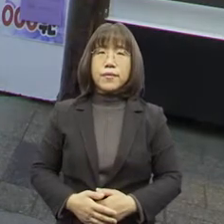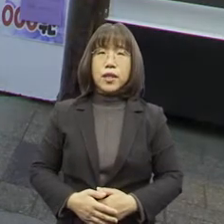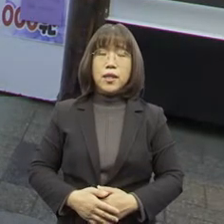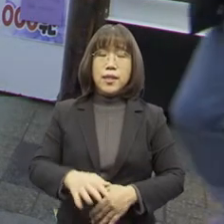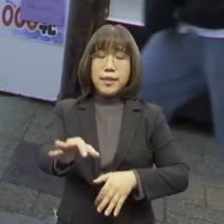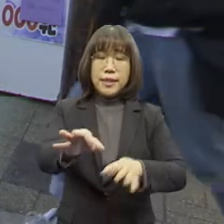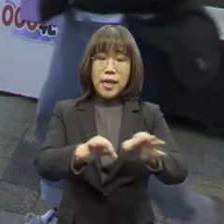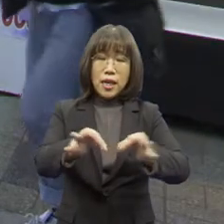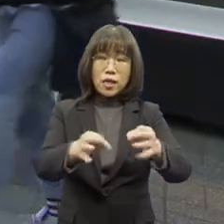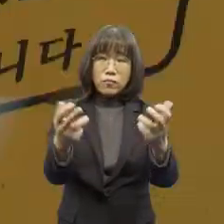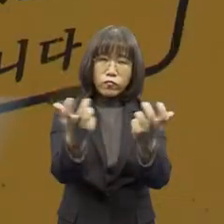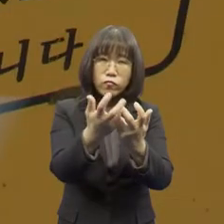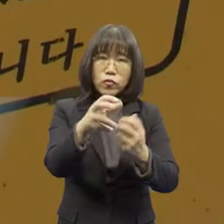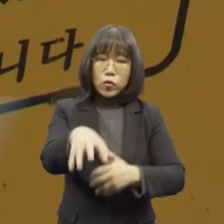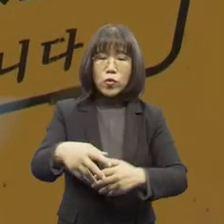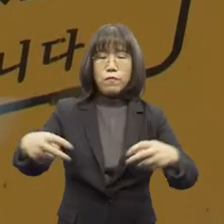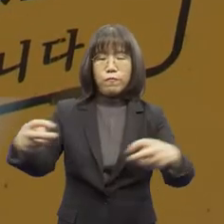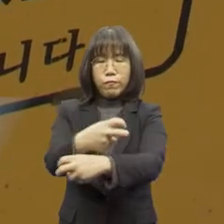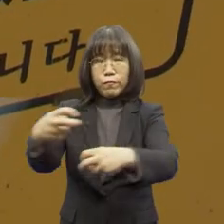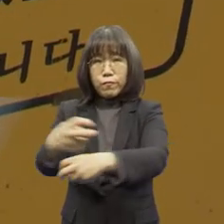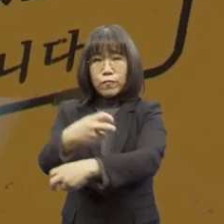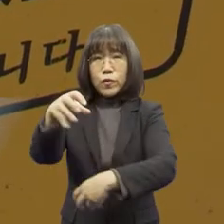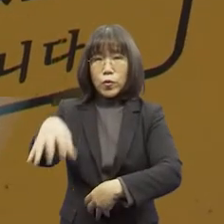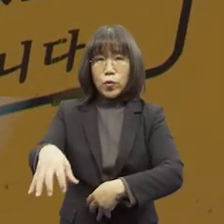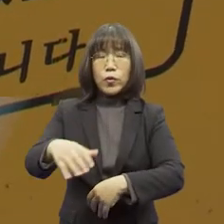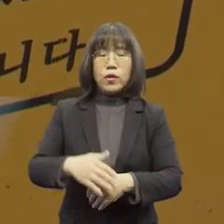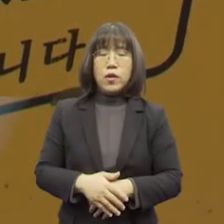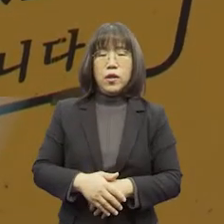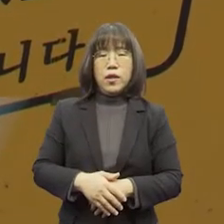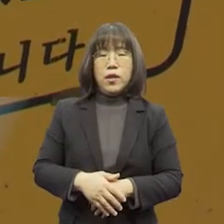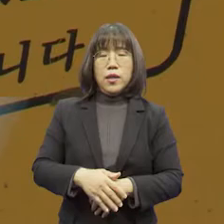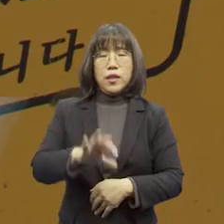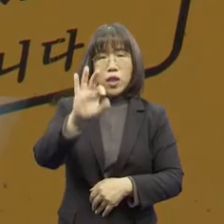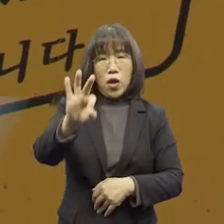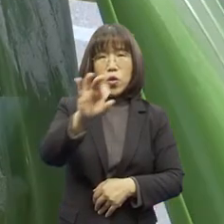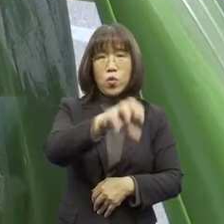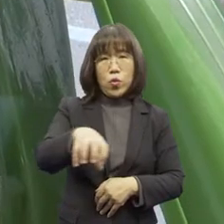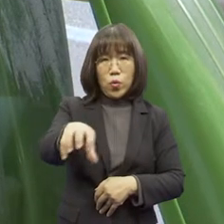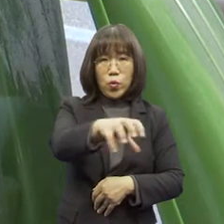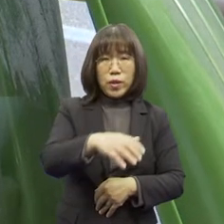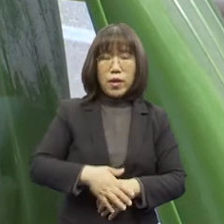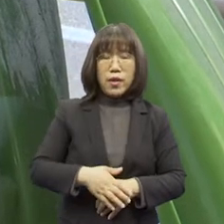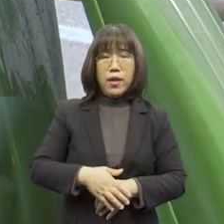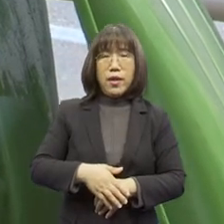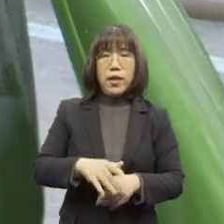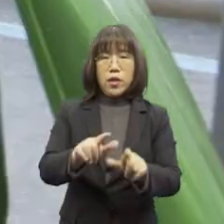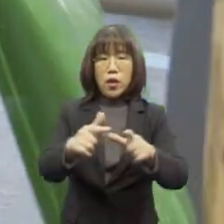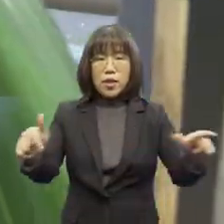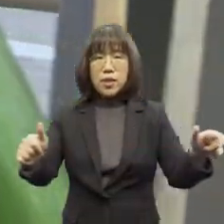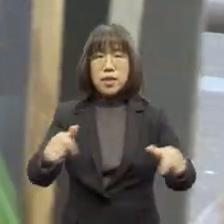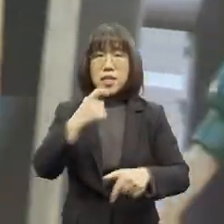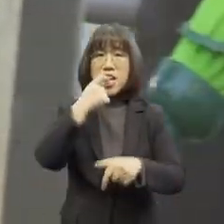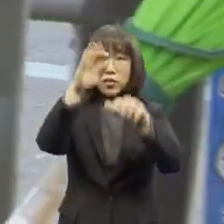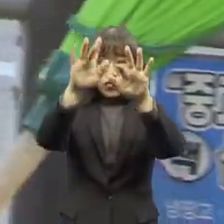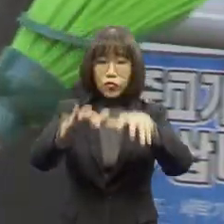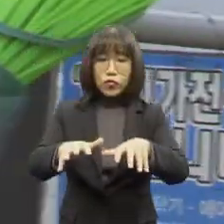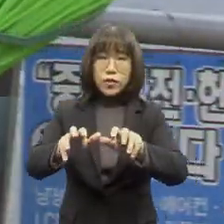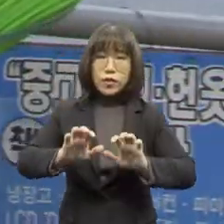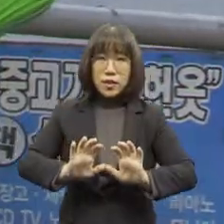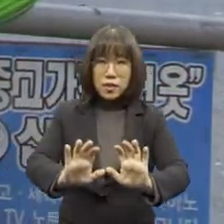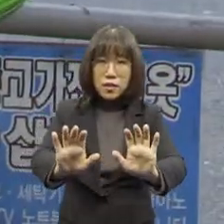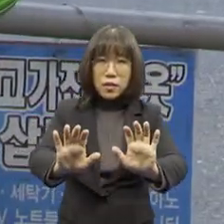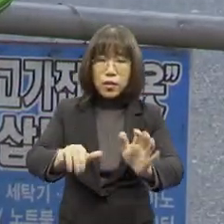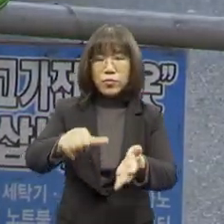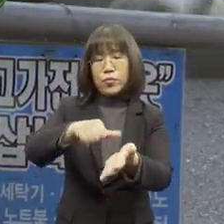또 상가 밀집 지역과 통행량이 많은 주요 가판대 주변 10곳에는 빗자루와 제설삽 등이 담겨있는